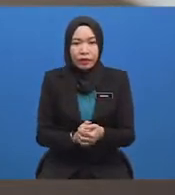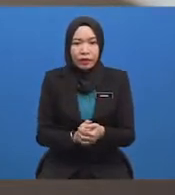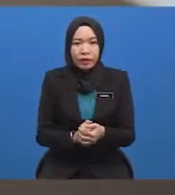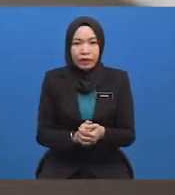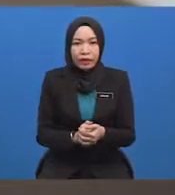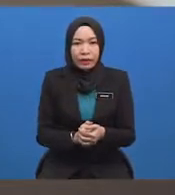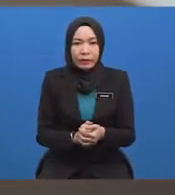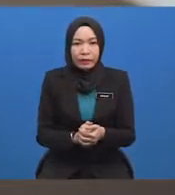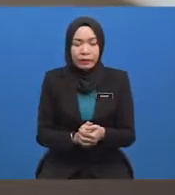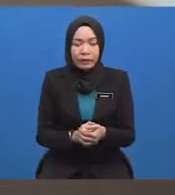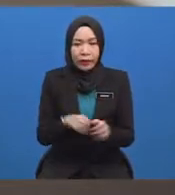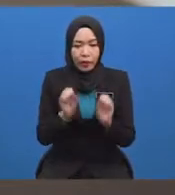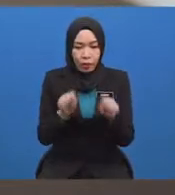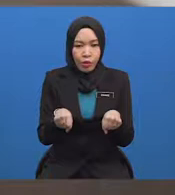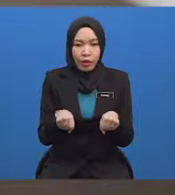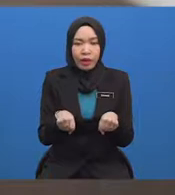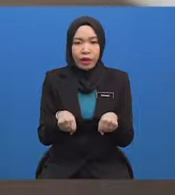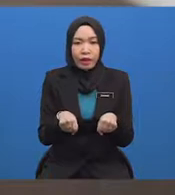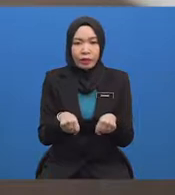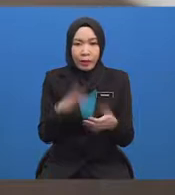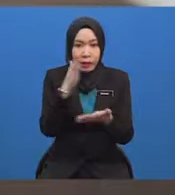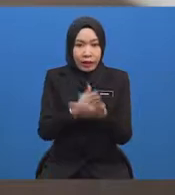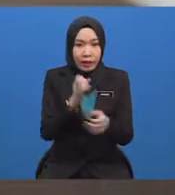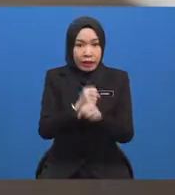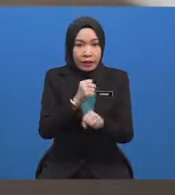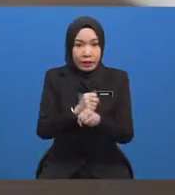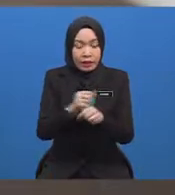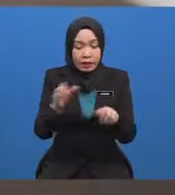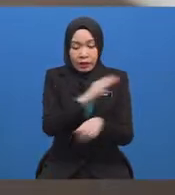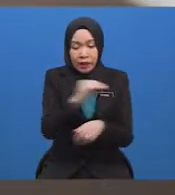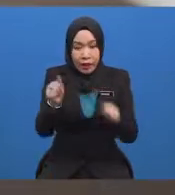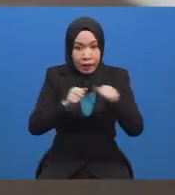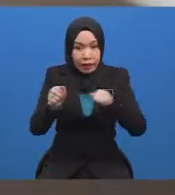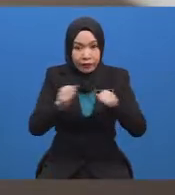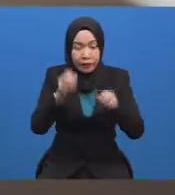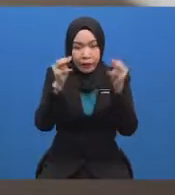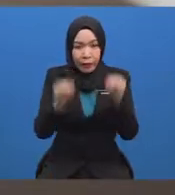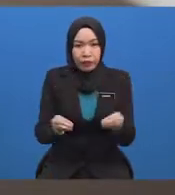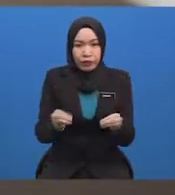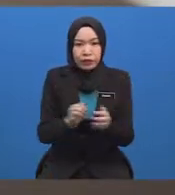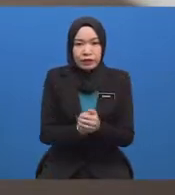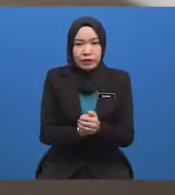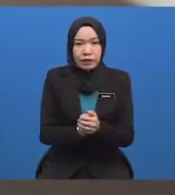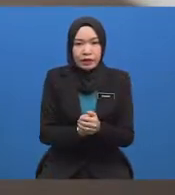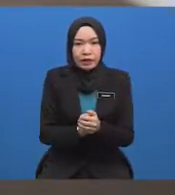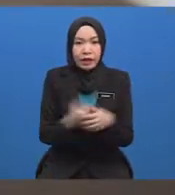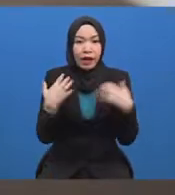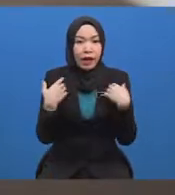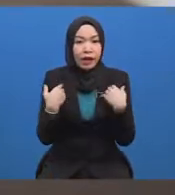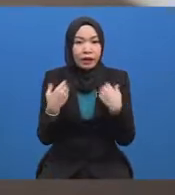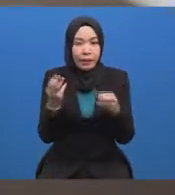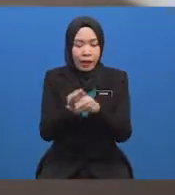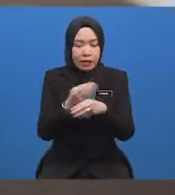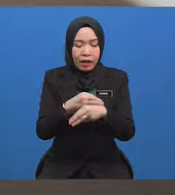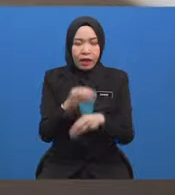activity manusia boleh tak murid-murid-nya tekan diantara masa Allah yang bakal dihadapi